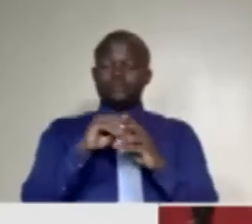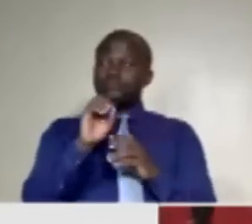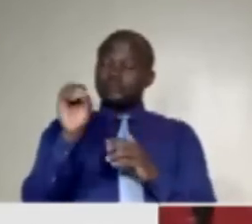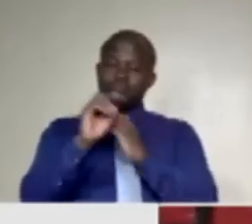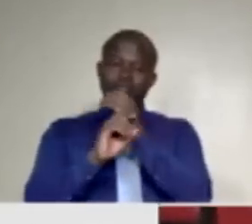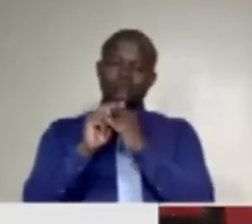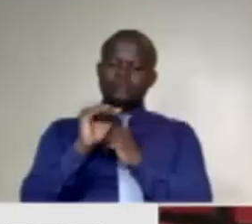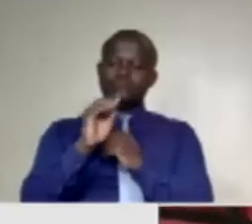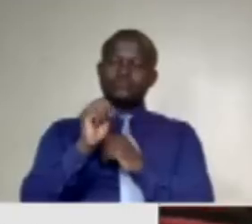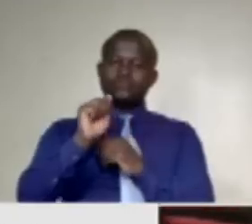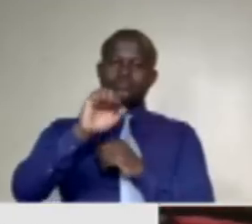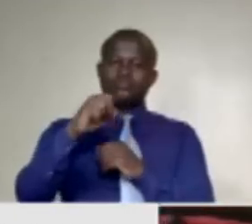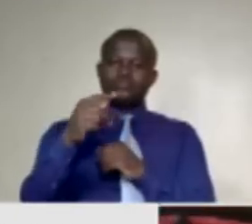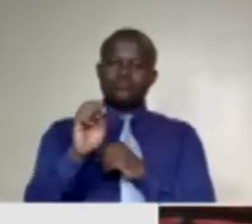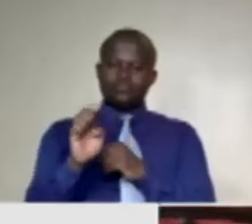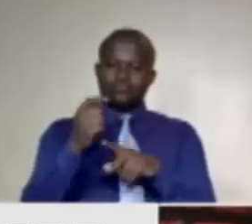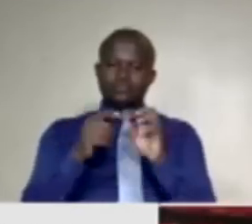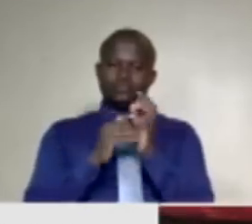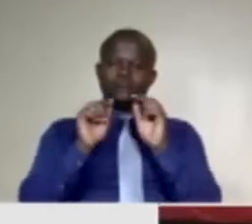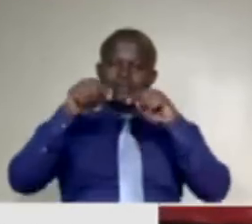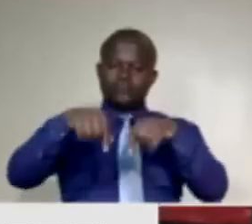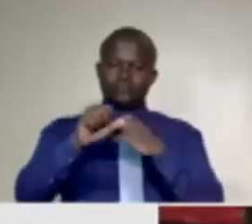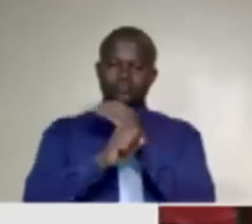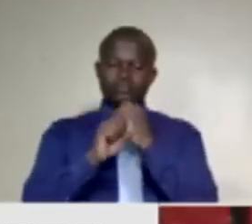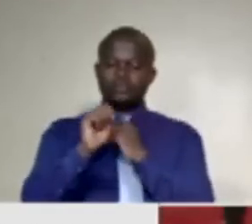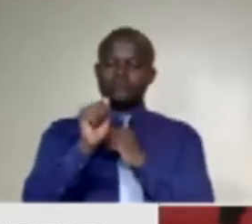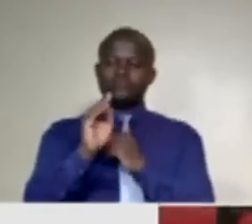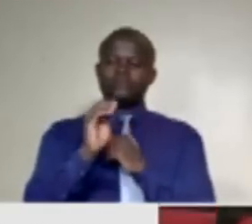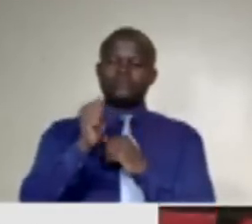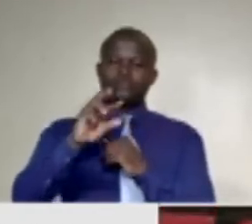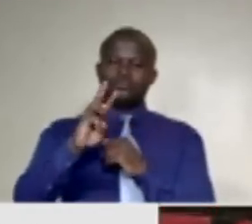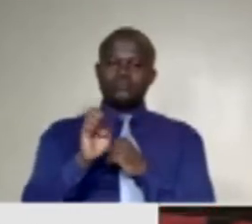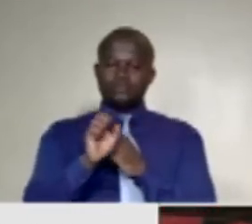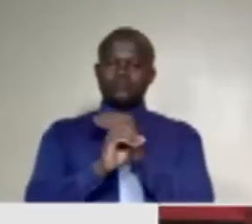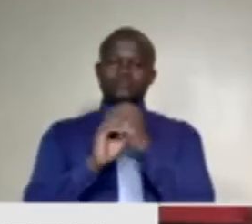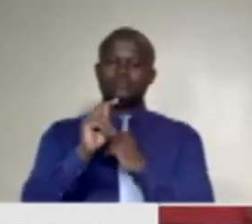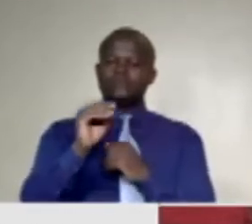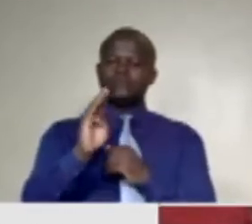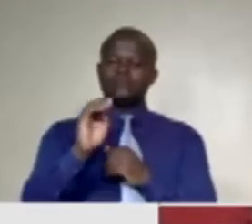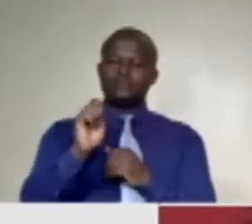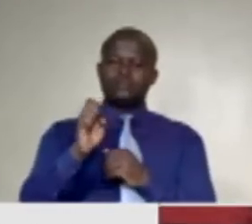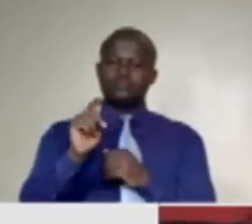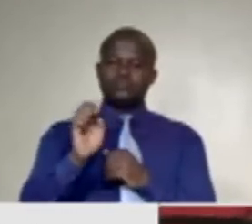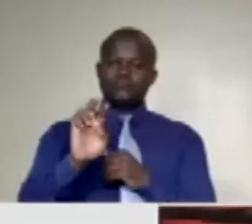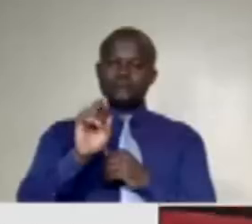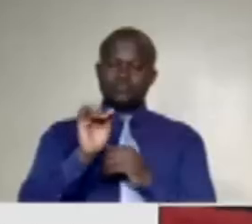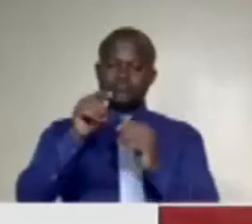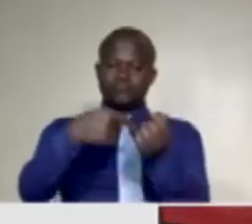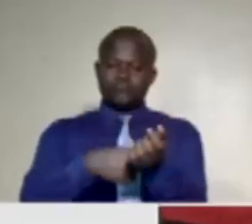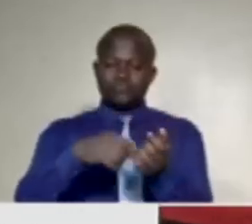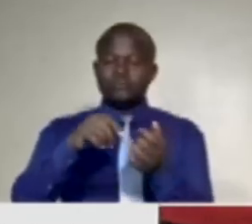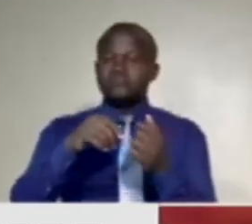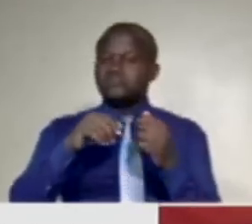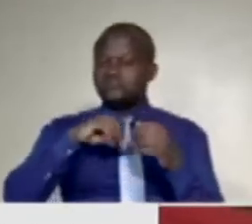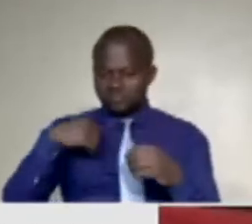Nyamasheke ariko nza gutura hano mu murenge wa Tabagwe mu kagari ka Nyabitekeri. Nagiye kwivuza barampakanira